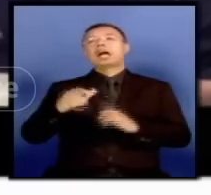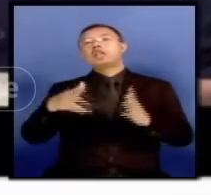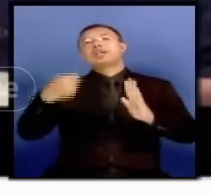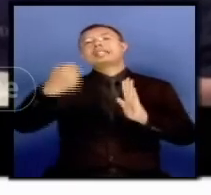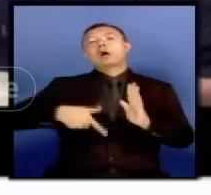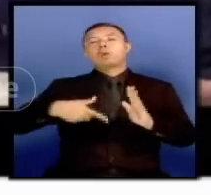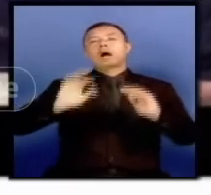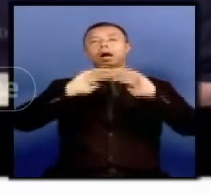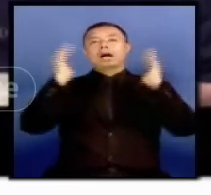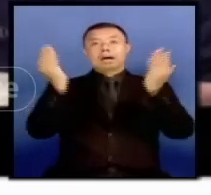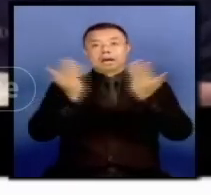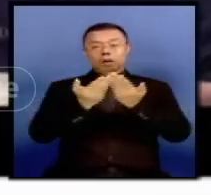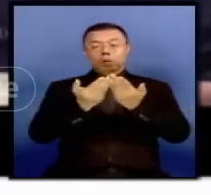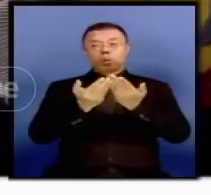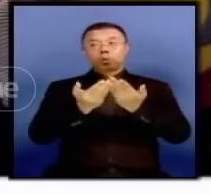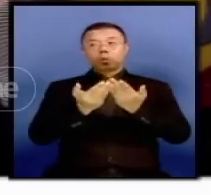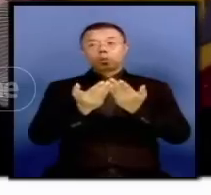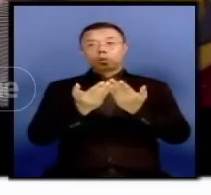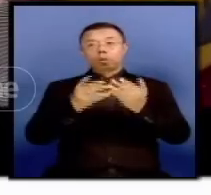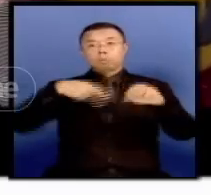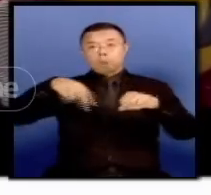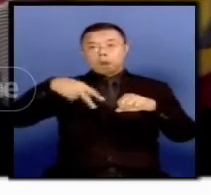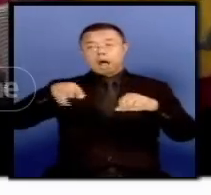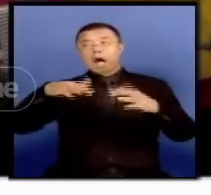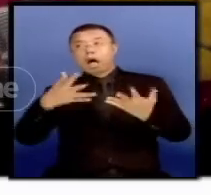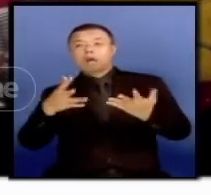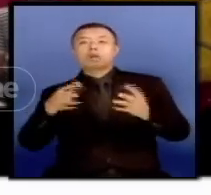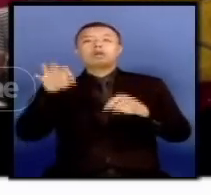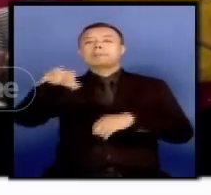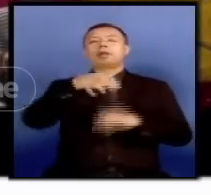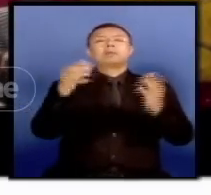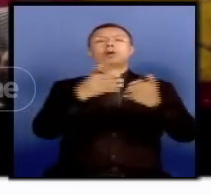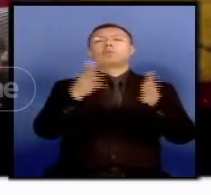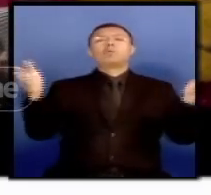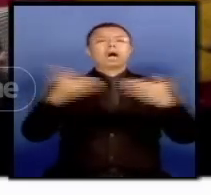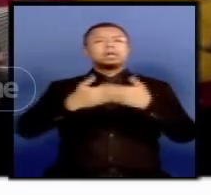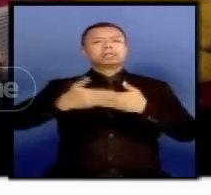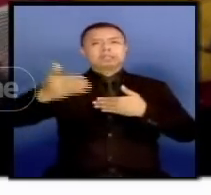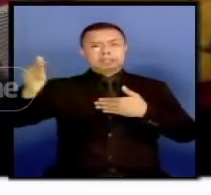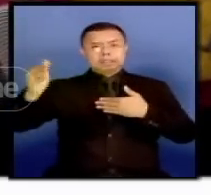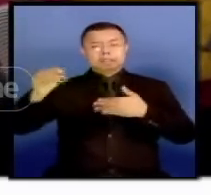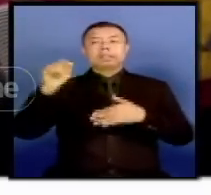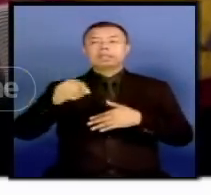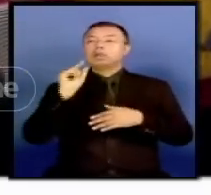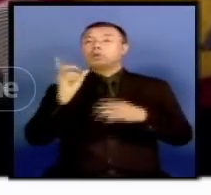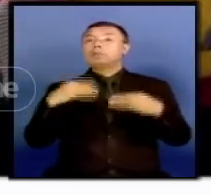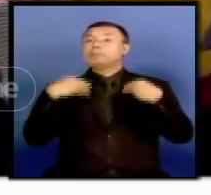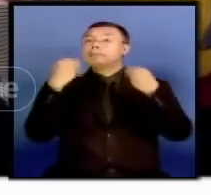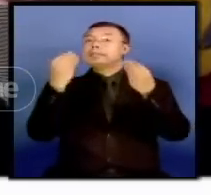olahraga ataupun tempat-tempat dengan kapasitas yang luas. Ini tentunya untuk